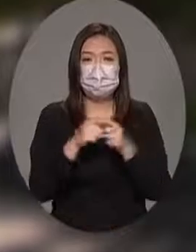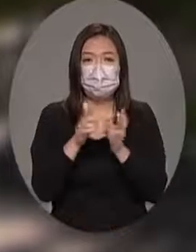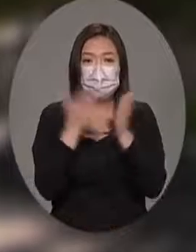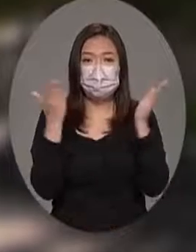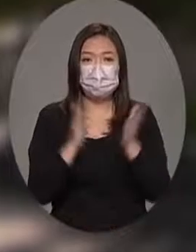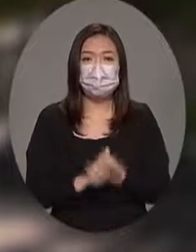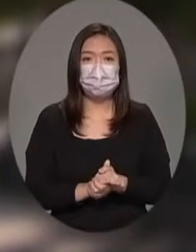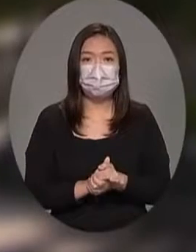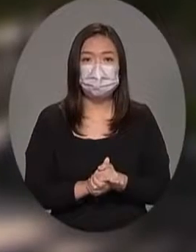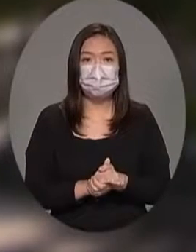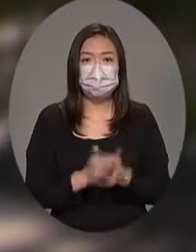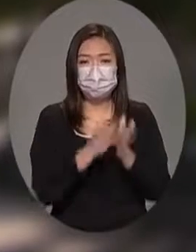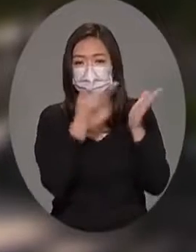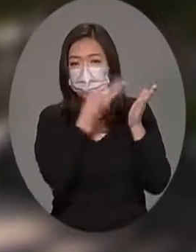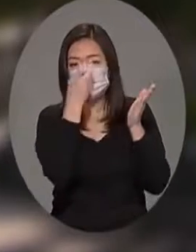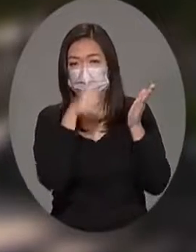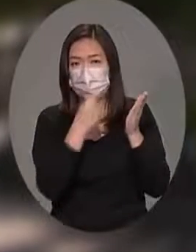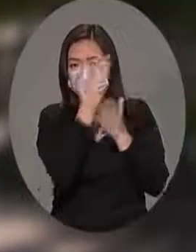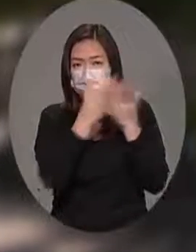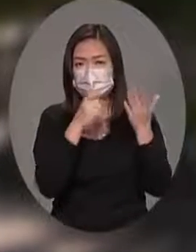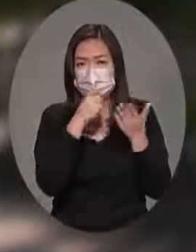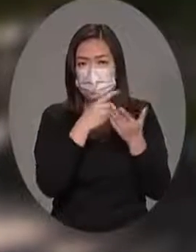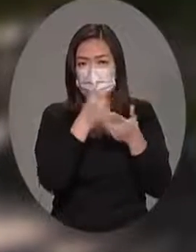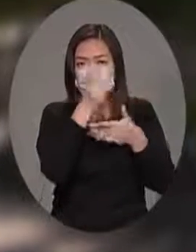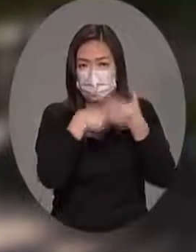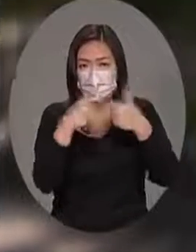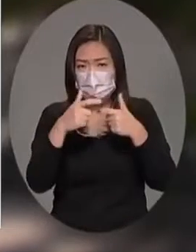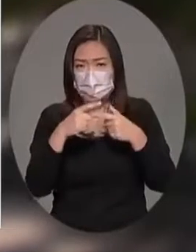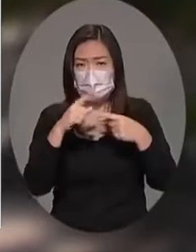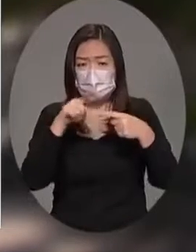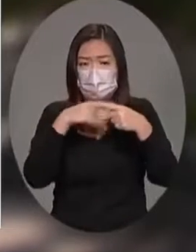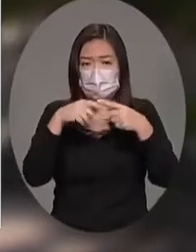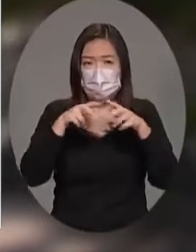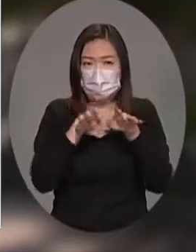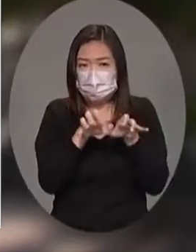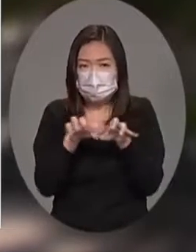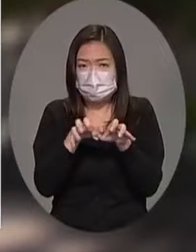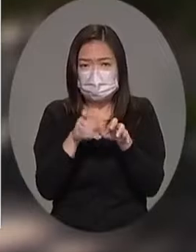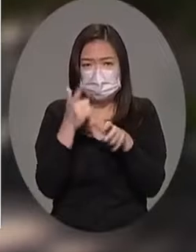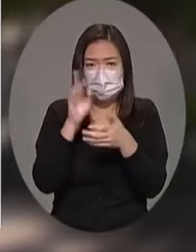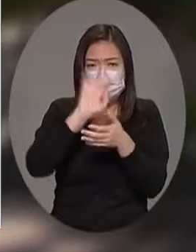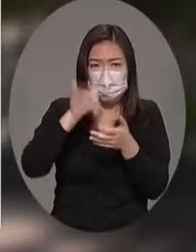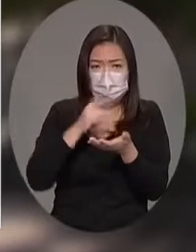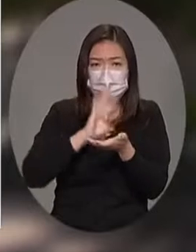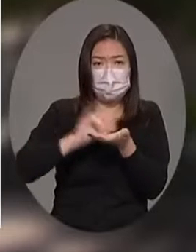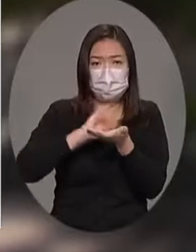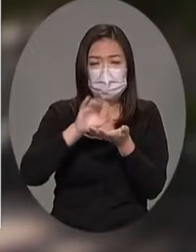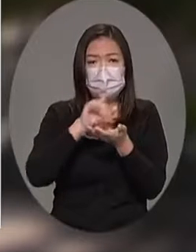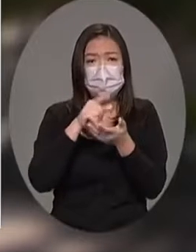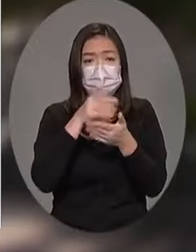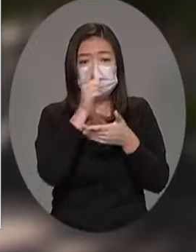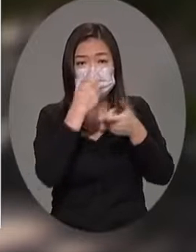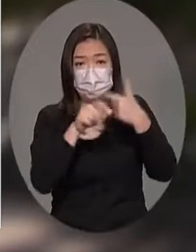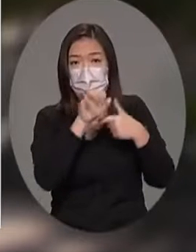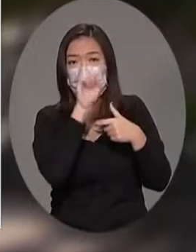導，該報發現網上有人賣來歷不明的大閘蟹，賣家聲稱貨源來自江蘇太湖，最